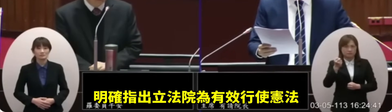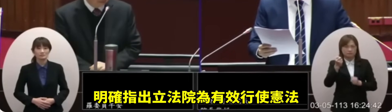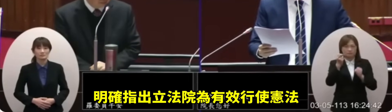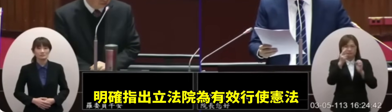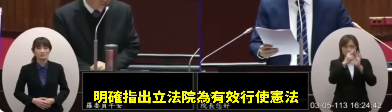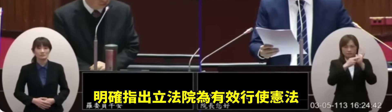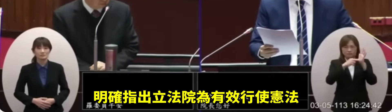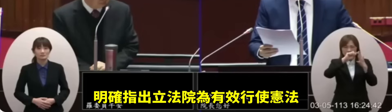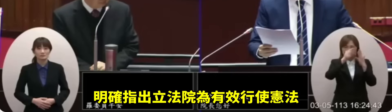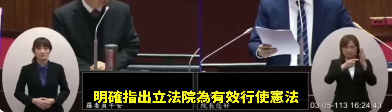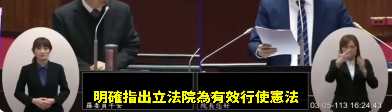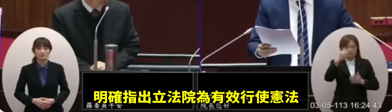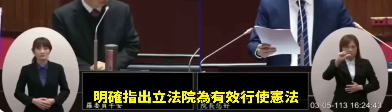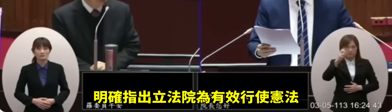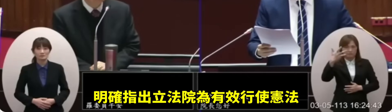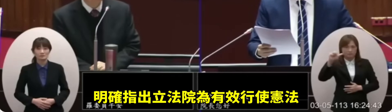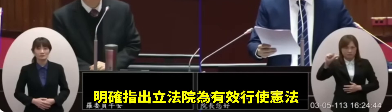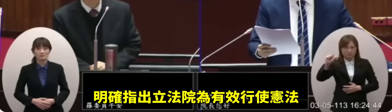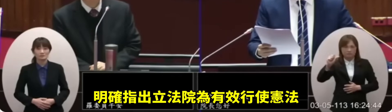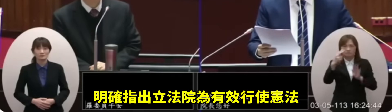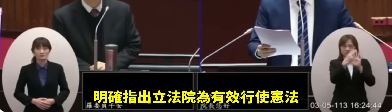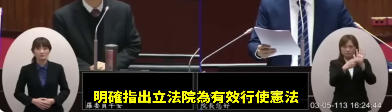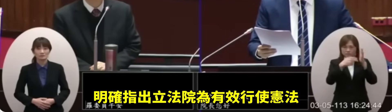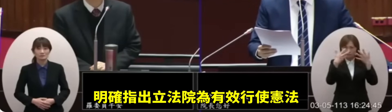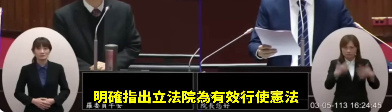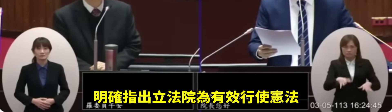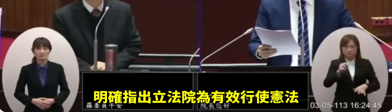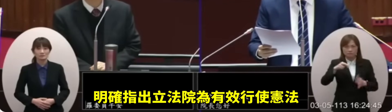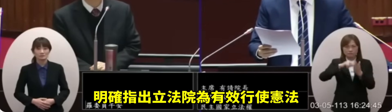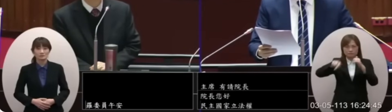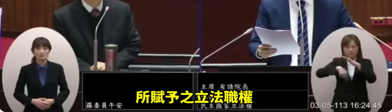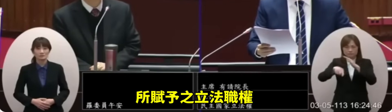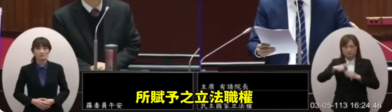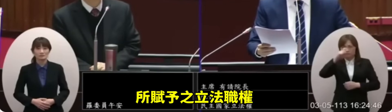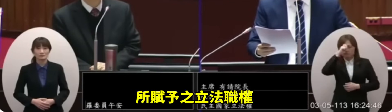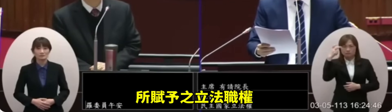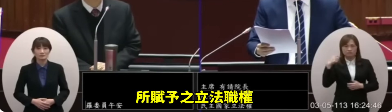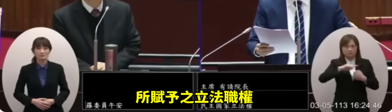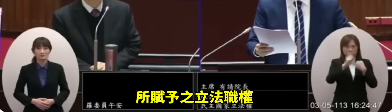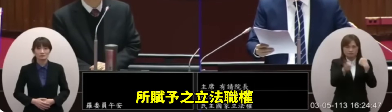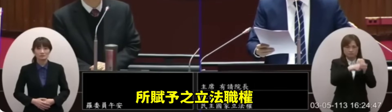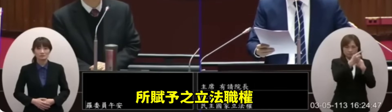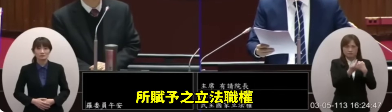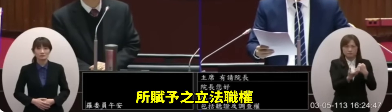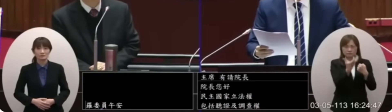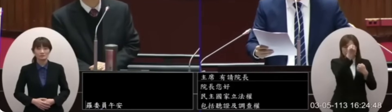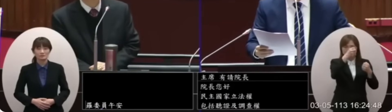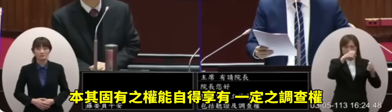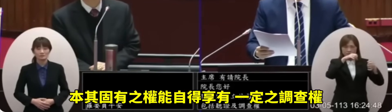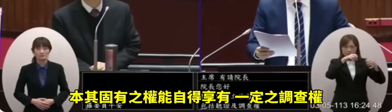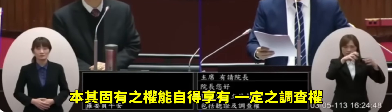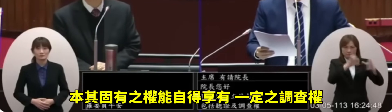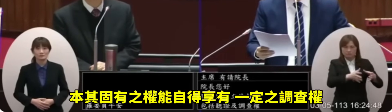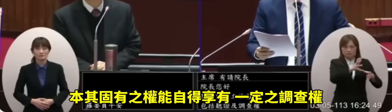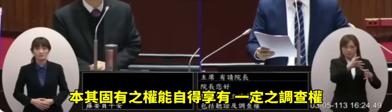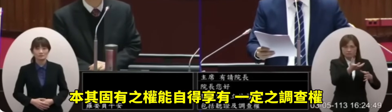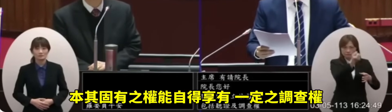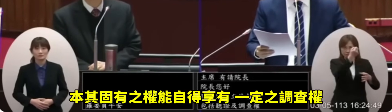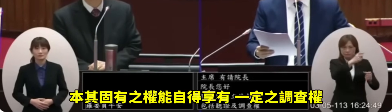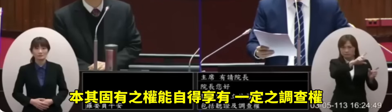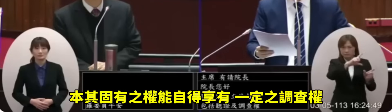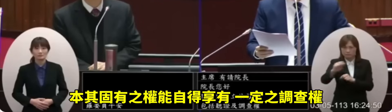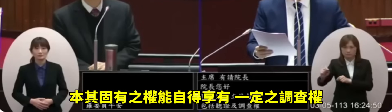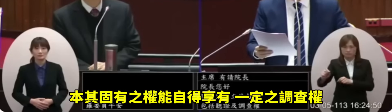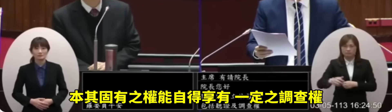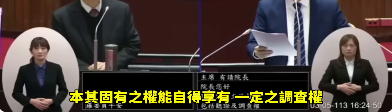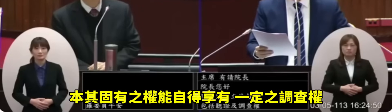号明确指出，立法院为有效行使宪法所赋予之立法职权，本其固有之权能